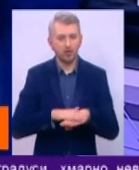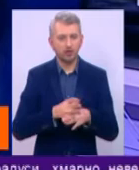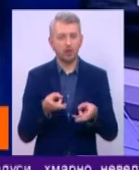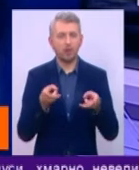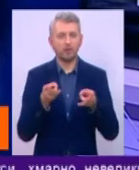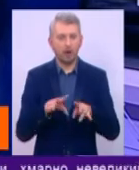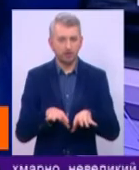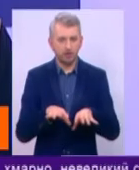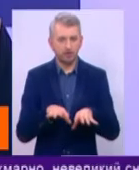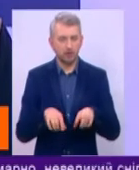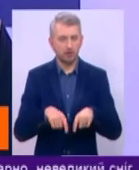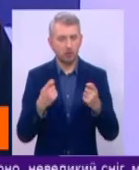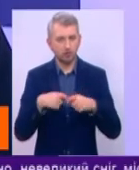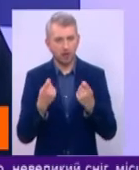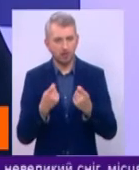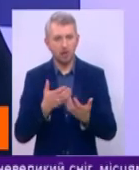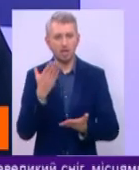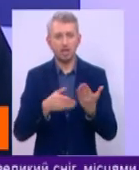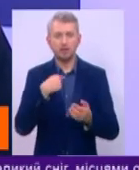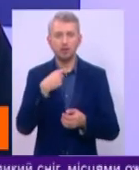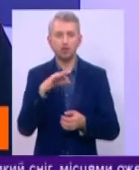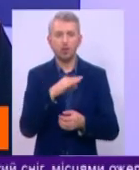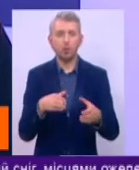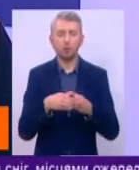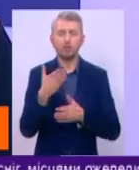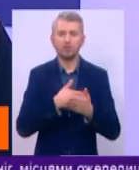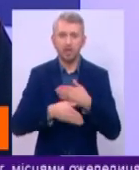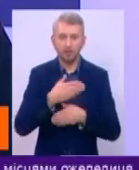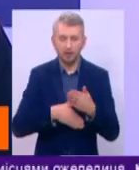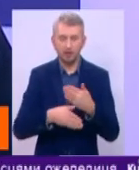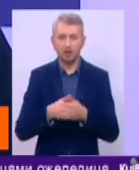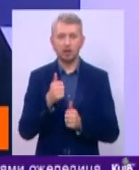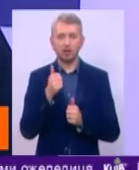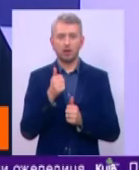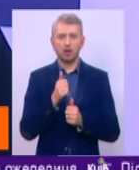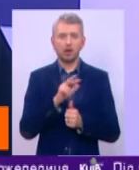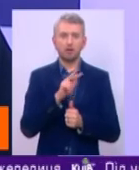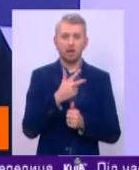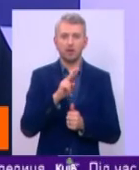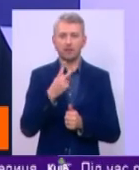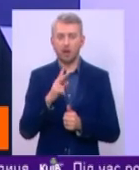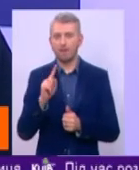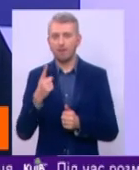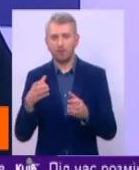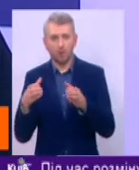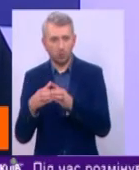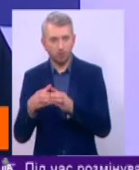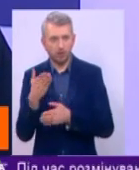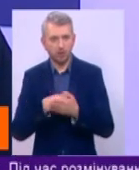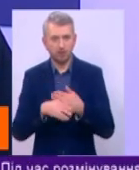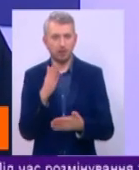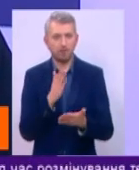оставшихся функциональных нарушений. Если же речь идет о группе инвалидности, то каждая третья, вторая и первая группа инвалидности